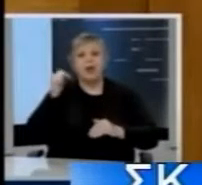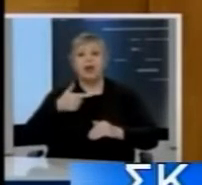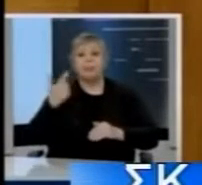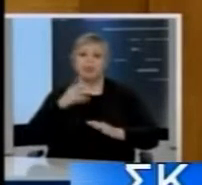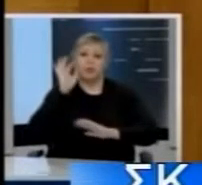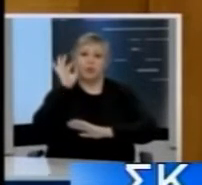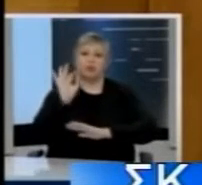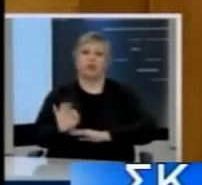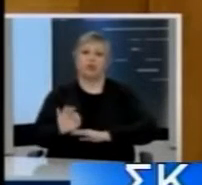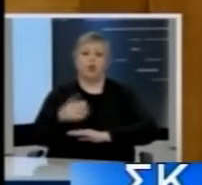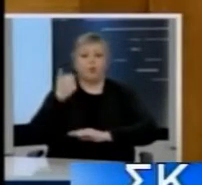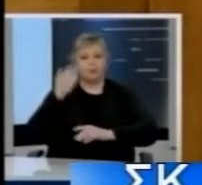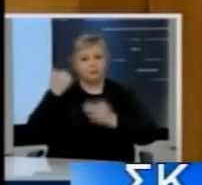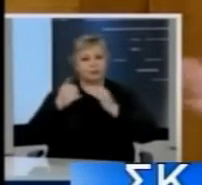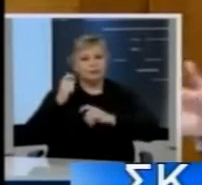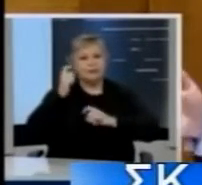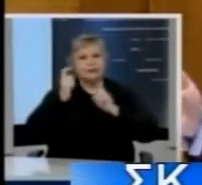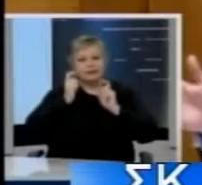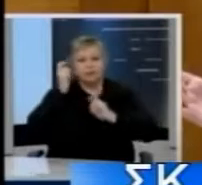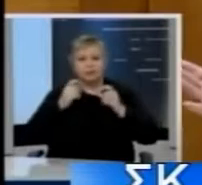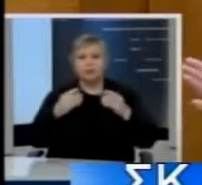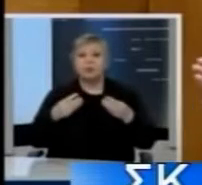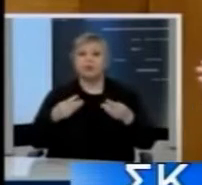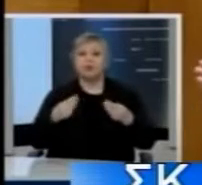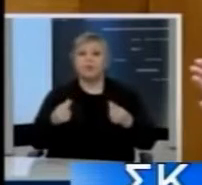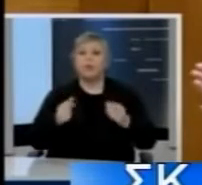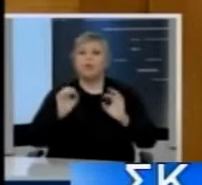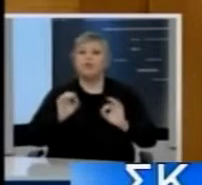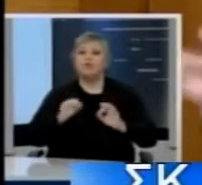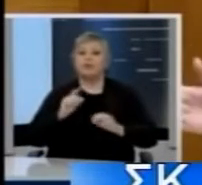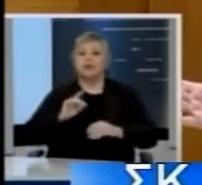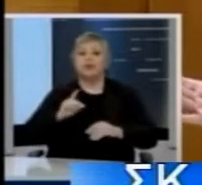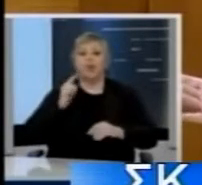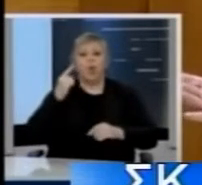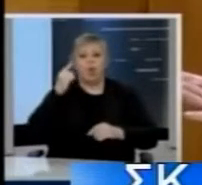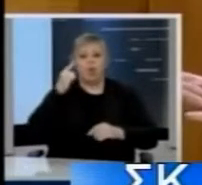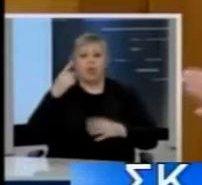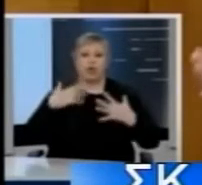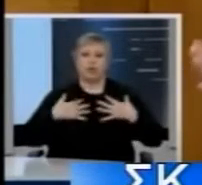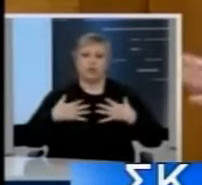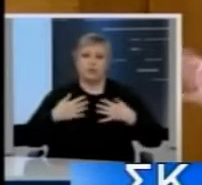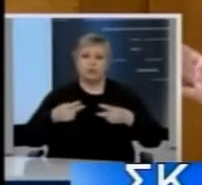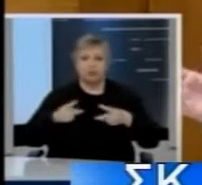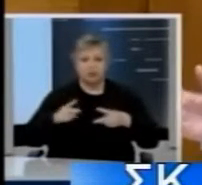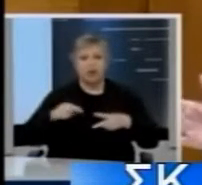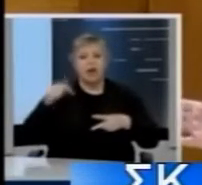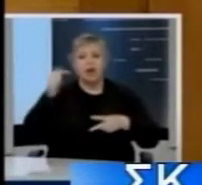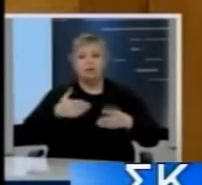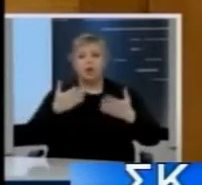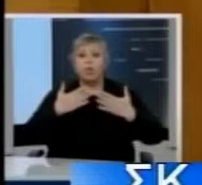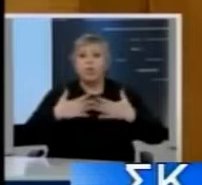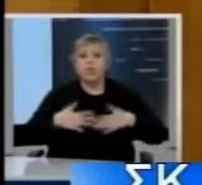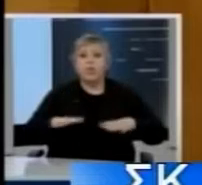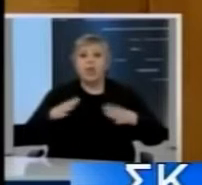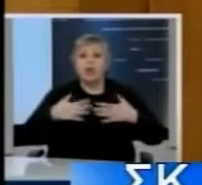μελετημένα, με σαφή ταξικό προσανατολισμό για τους πολλούς. Αυτή η ταξική